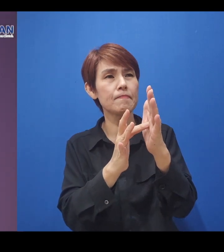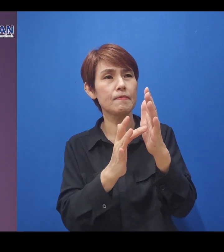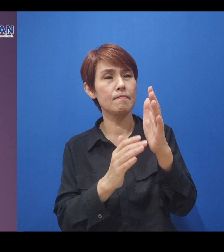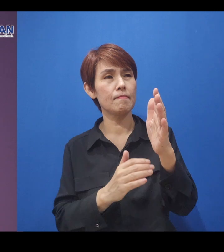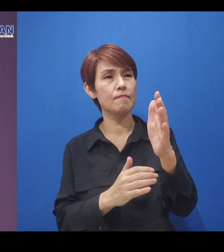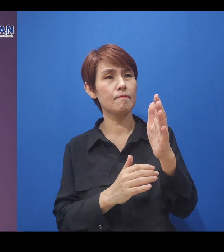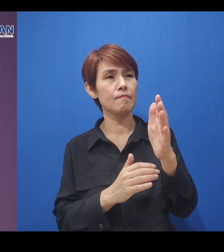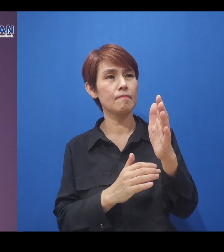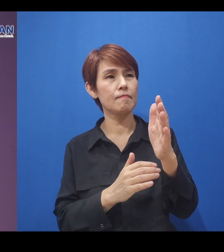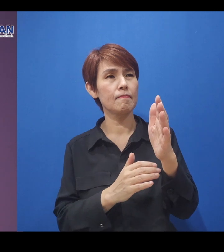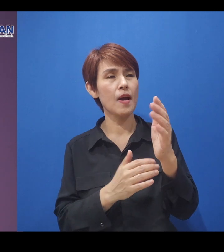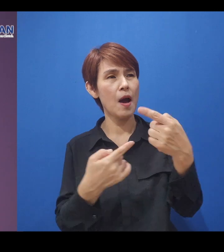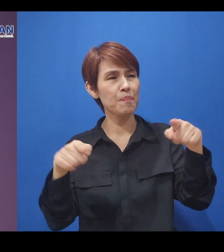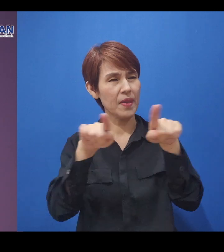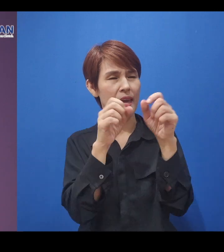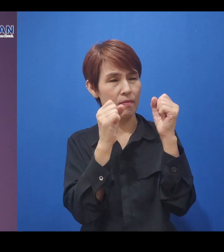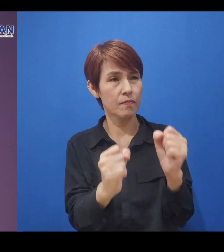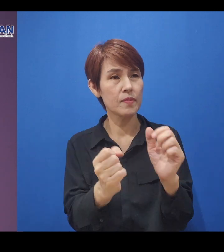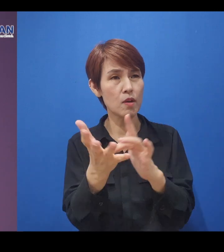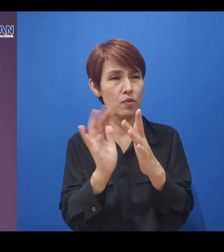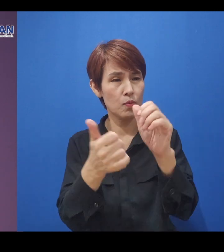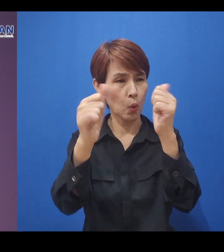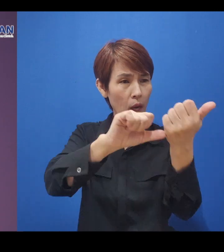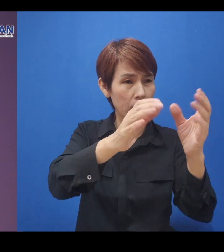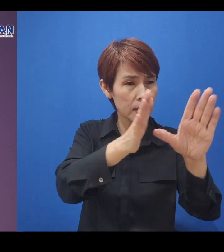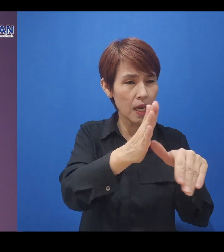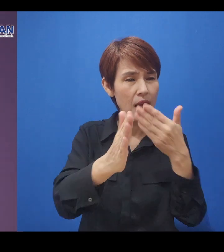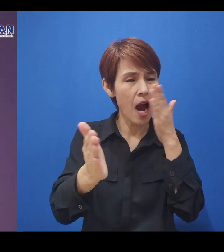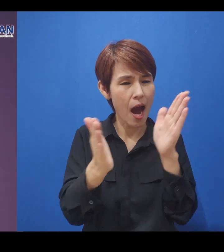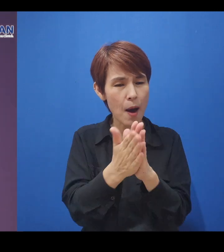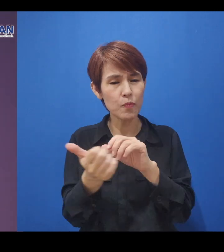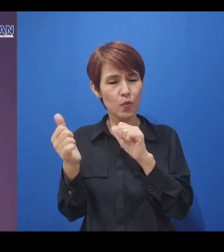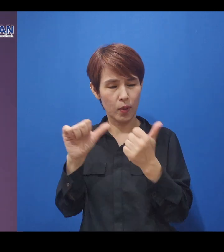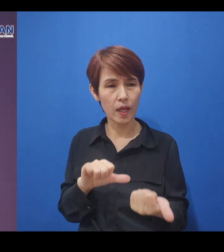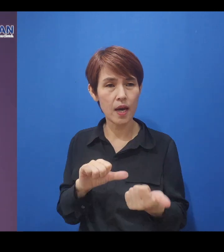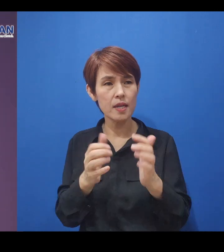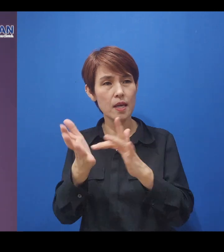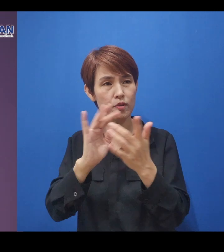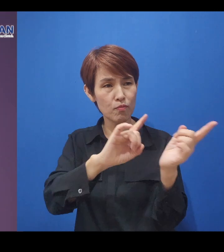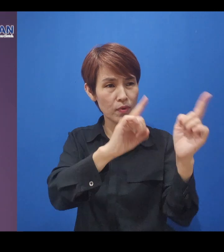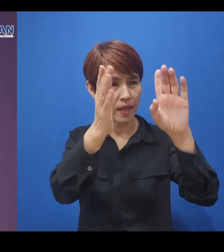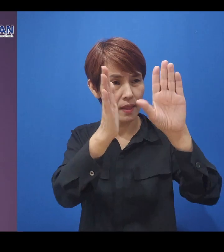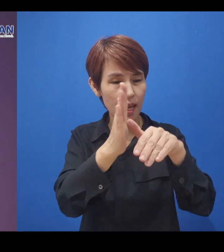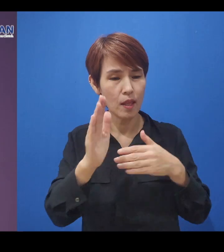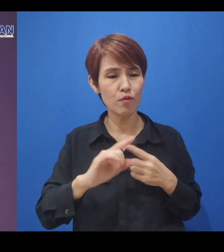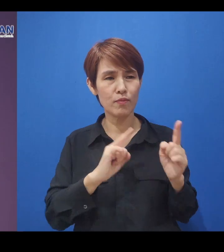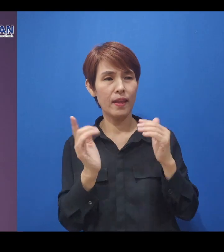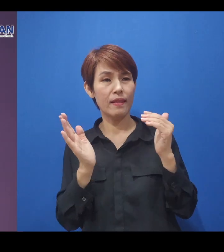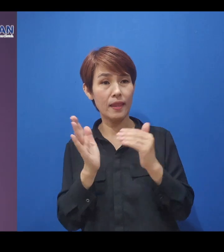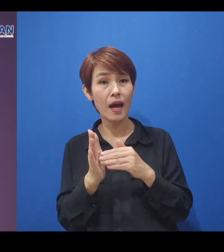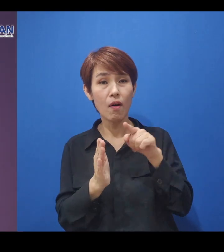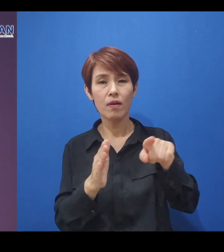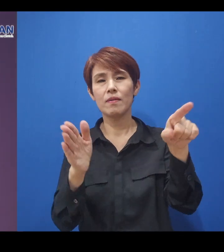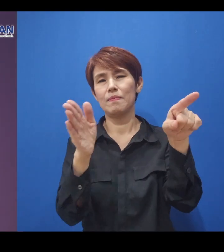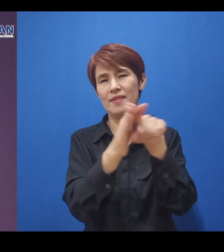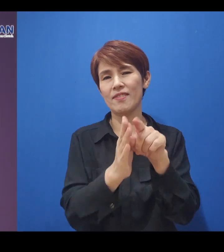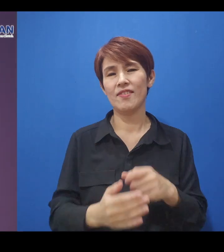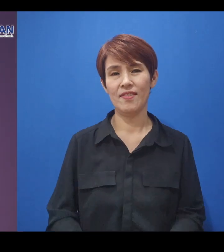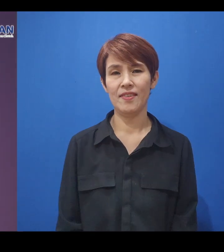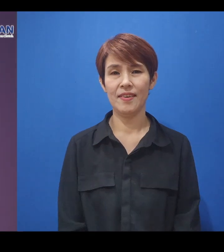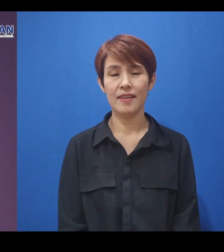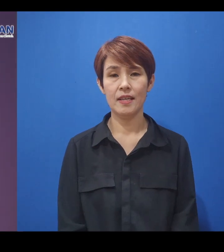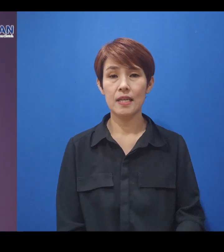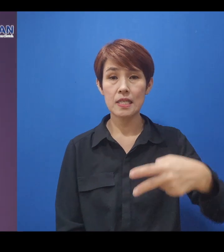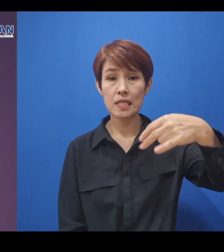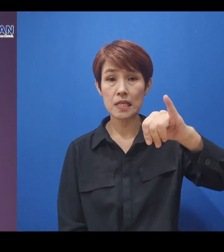죽었고 예수님이 부활되실 때 내가 부활되었다라는 사실을 믿는 거니까, 시몬은